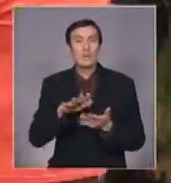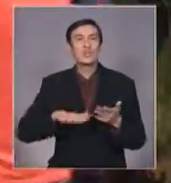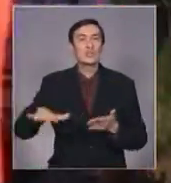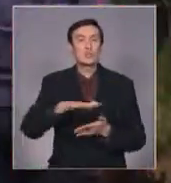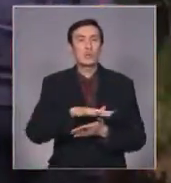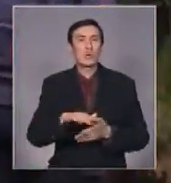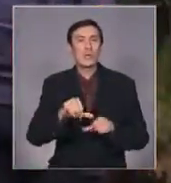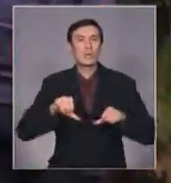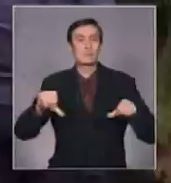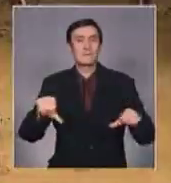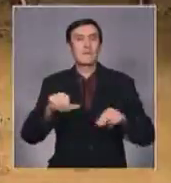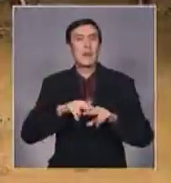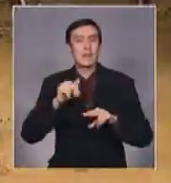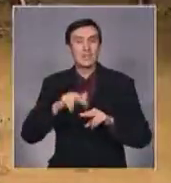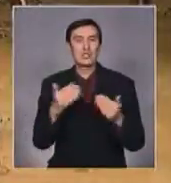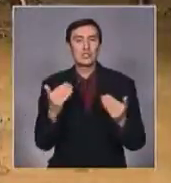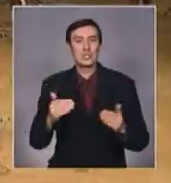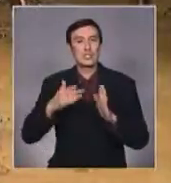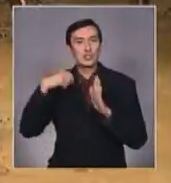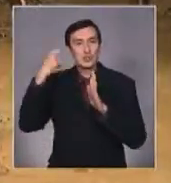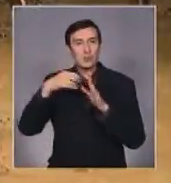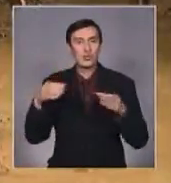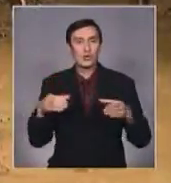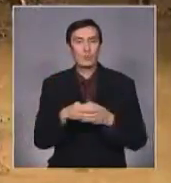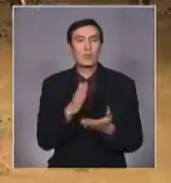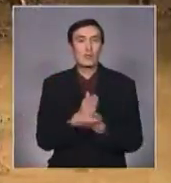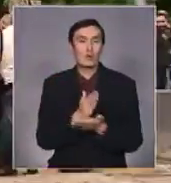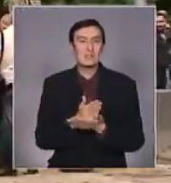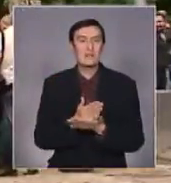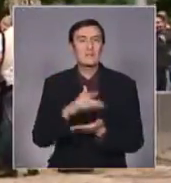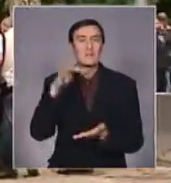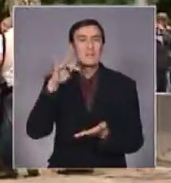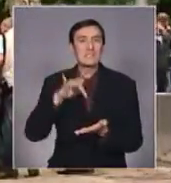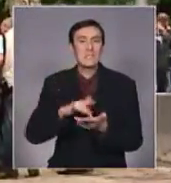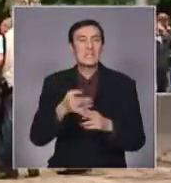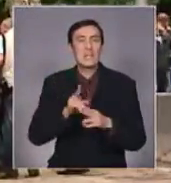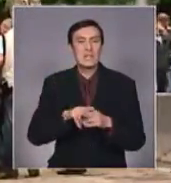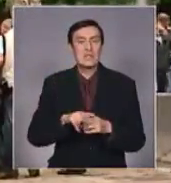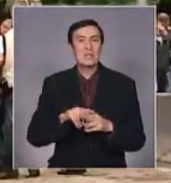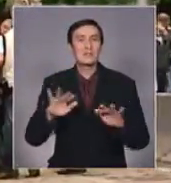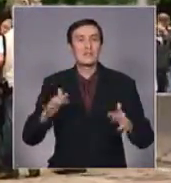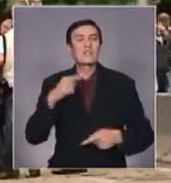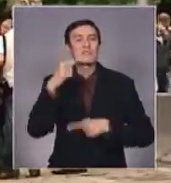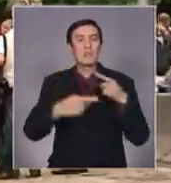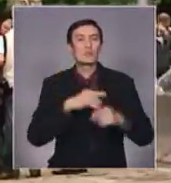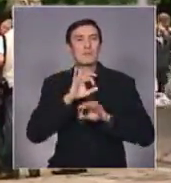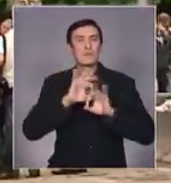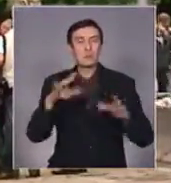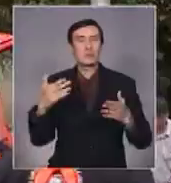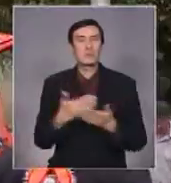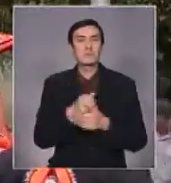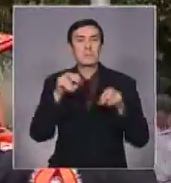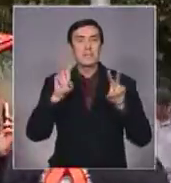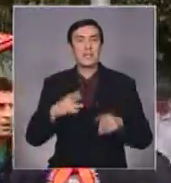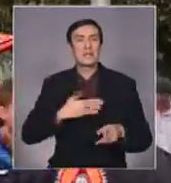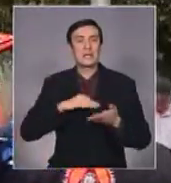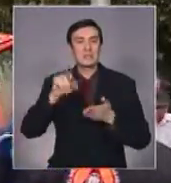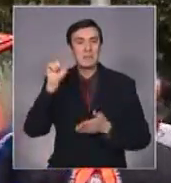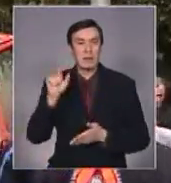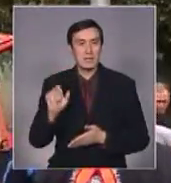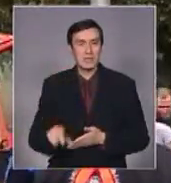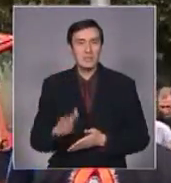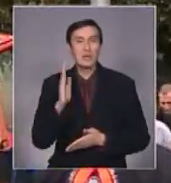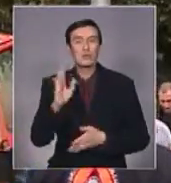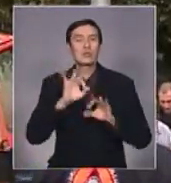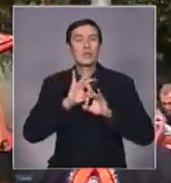зоопарку сейчас оцеплена полицией. Наша съемочная группа сейчас находится в эпицентре событий. В следующем выпуске новостей специальный корреспондент